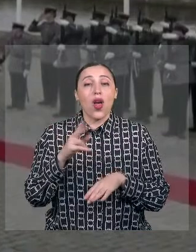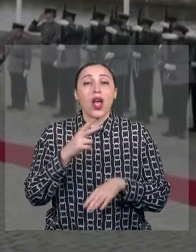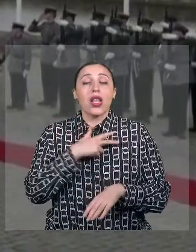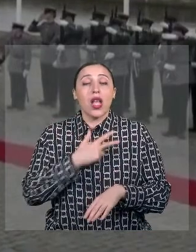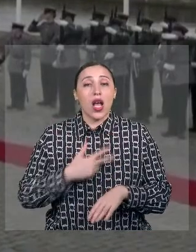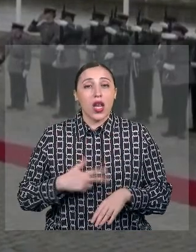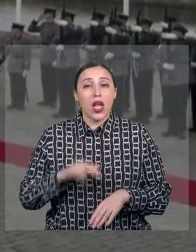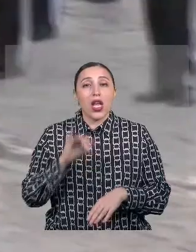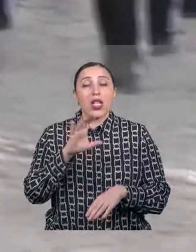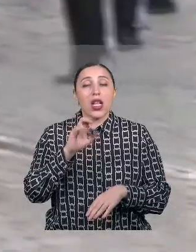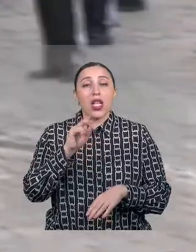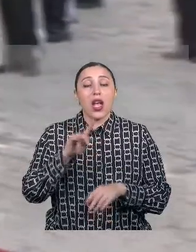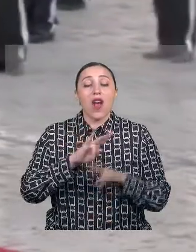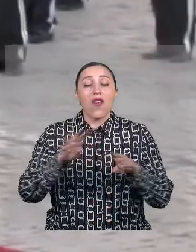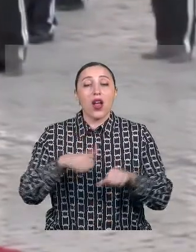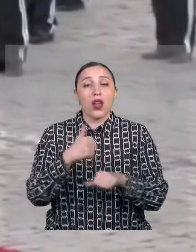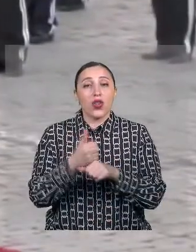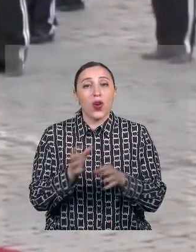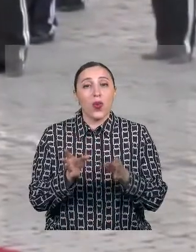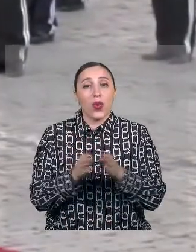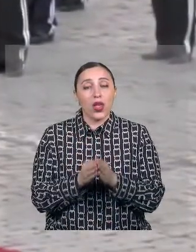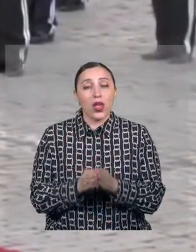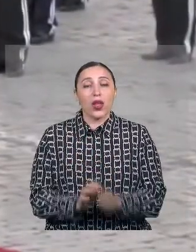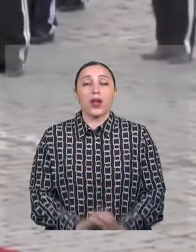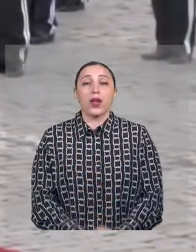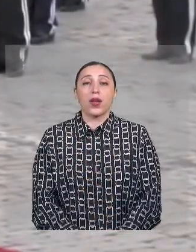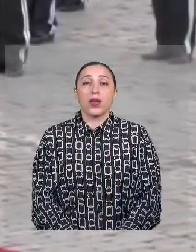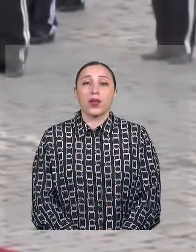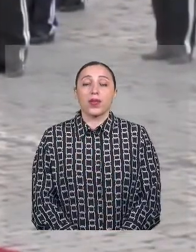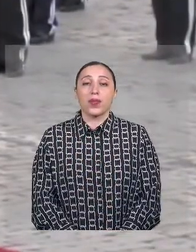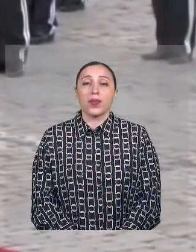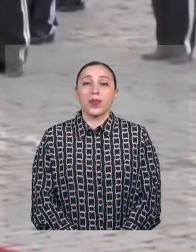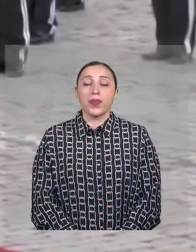և Իսլանդիայի վարչապետների հետ։